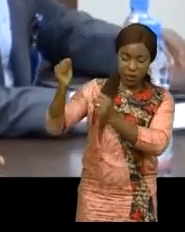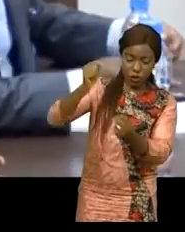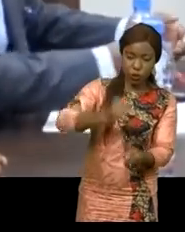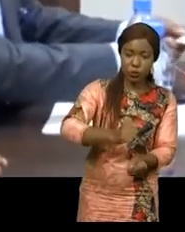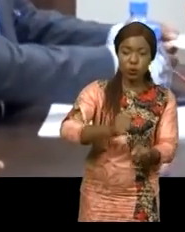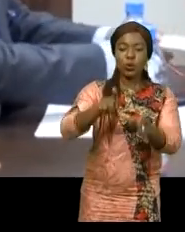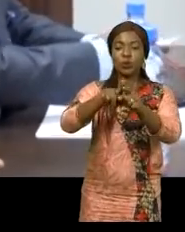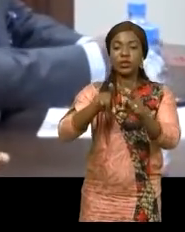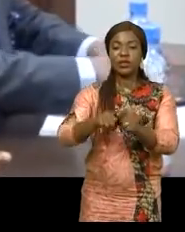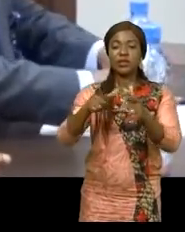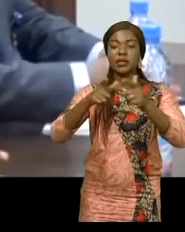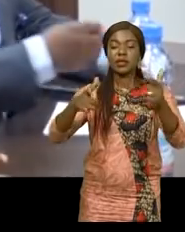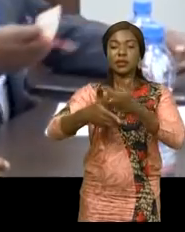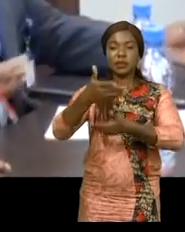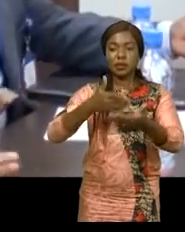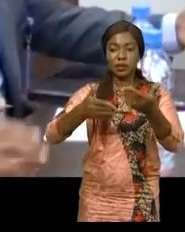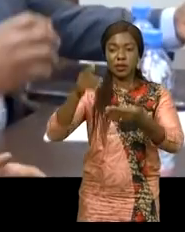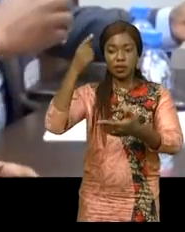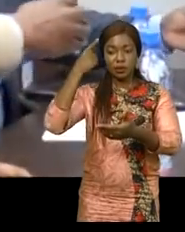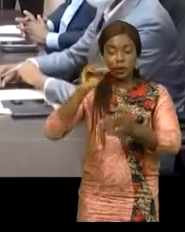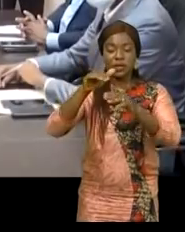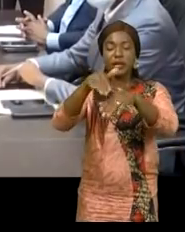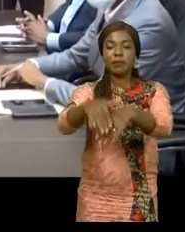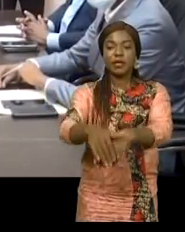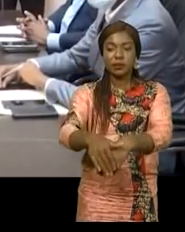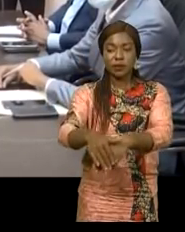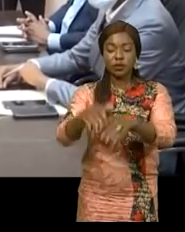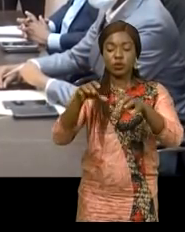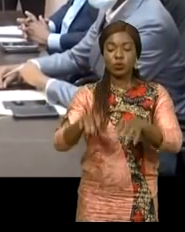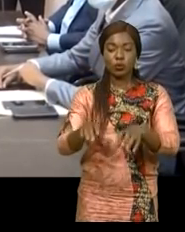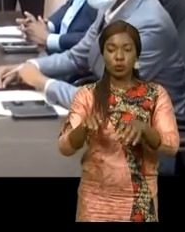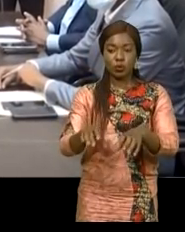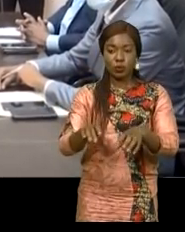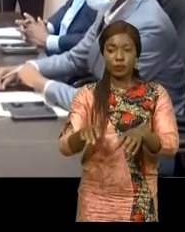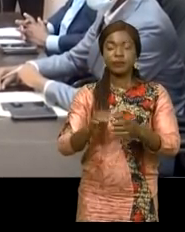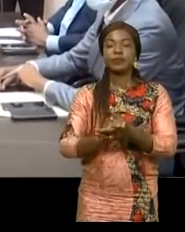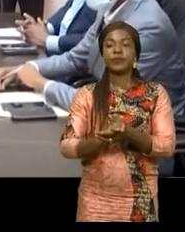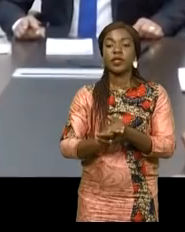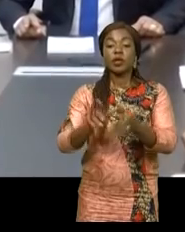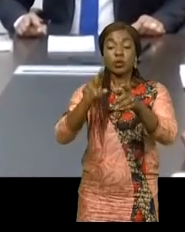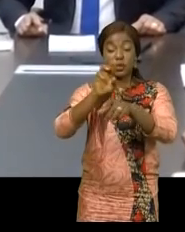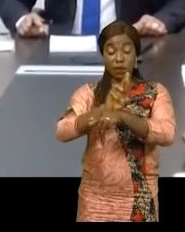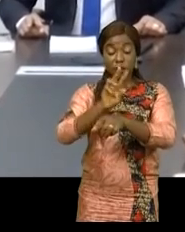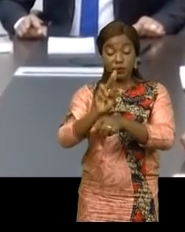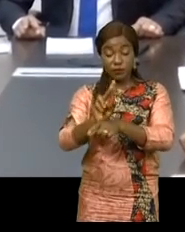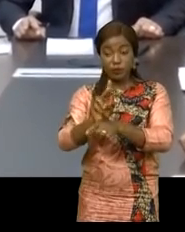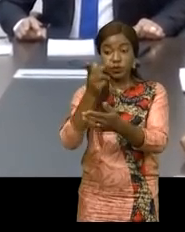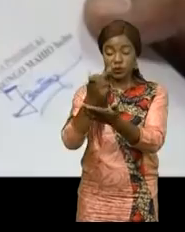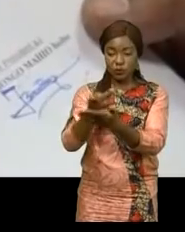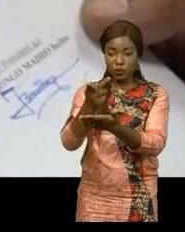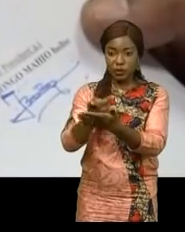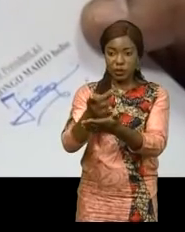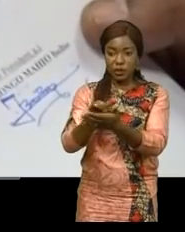les grands des échanges a porté sur la participation de la congolaise marie france elle ces rendez vous sportif à l'échelle africaine